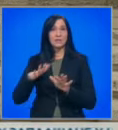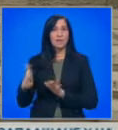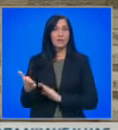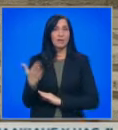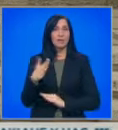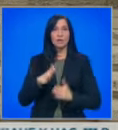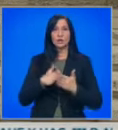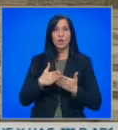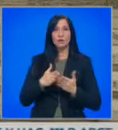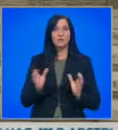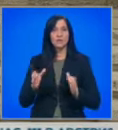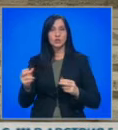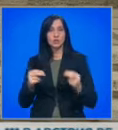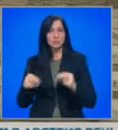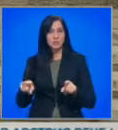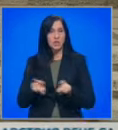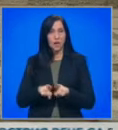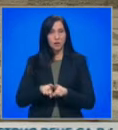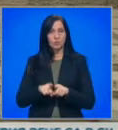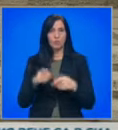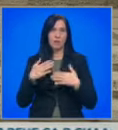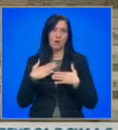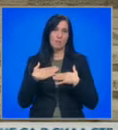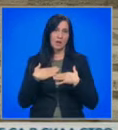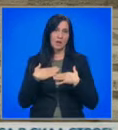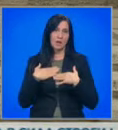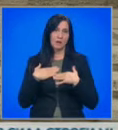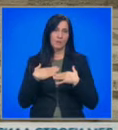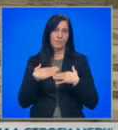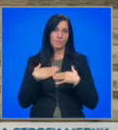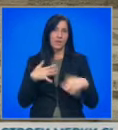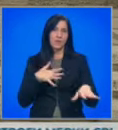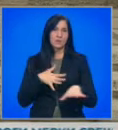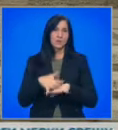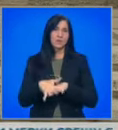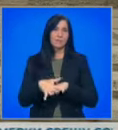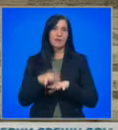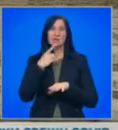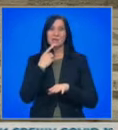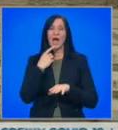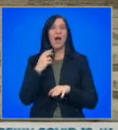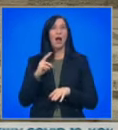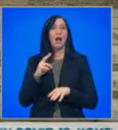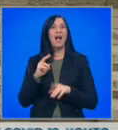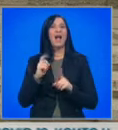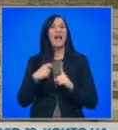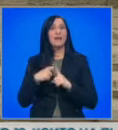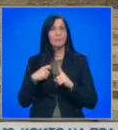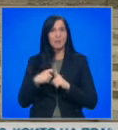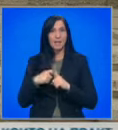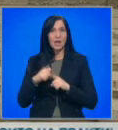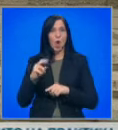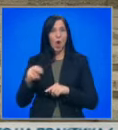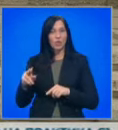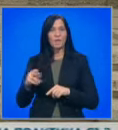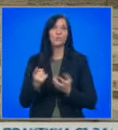хиляди членове на секционни комисии, както и да разполага с системата за криптиране. Така че толкова много степени на